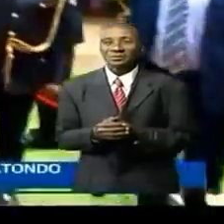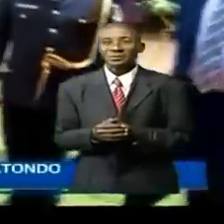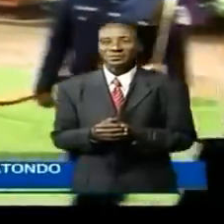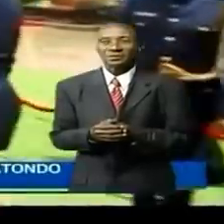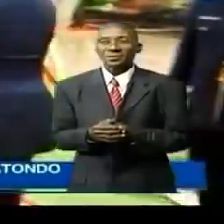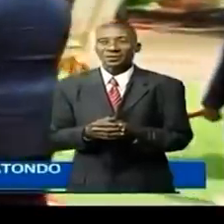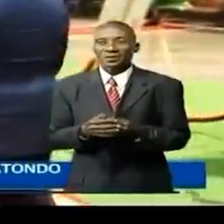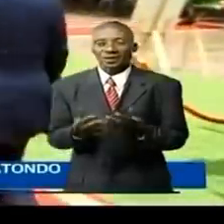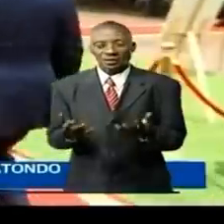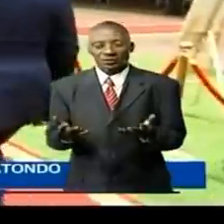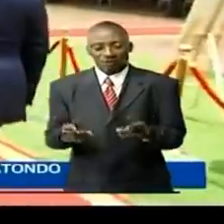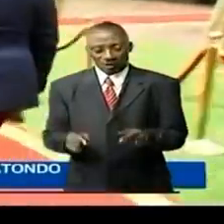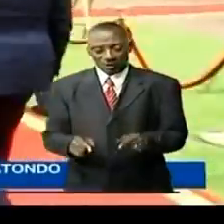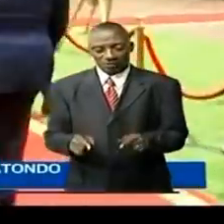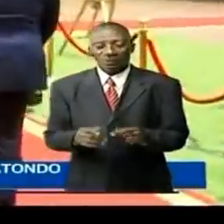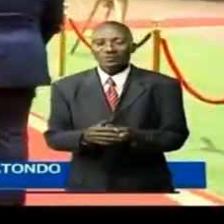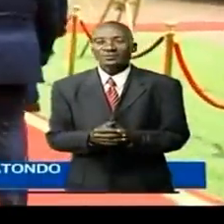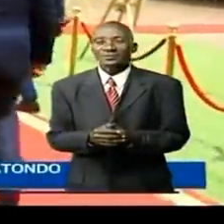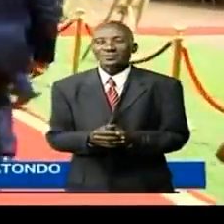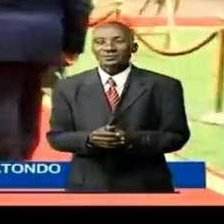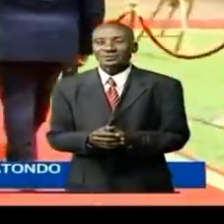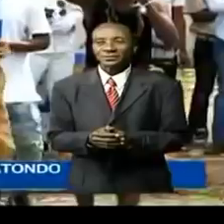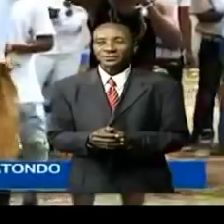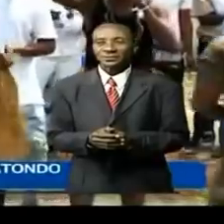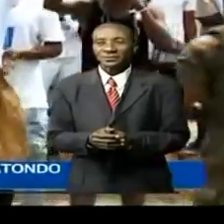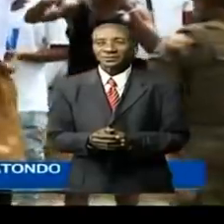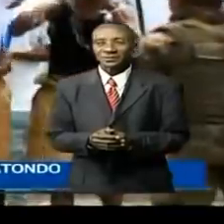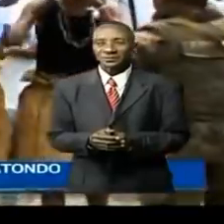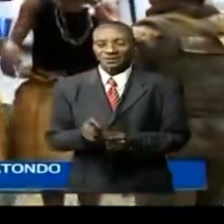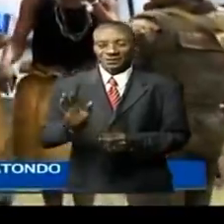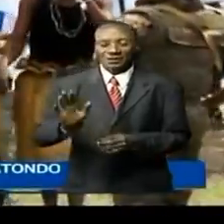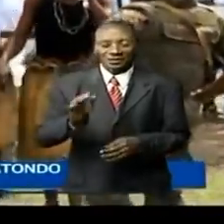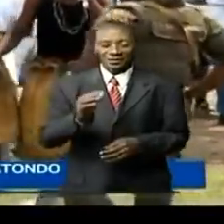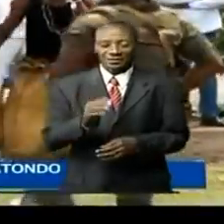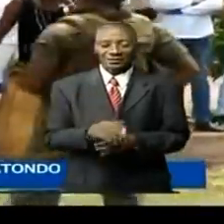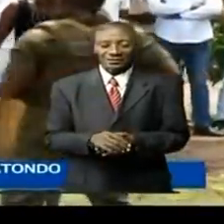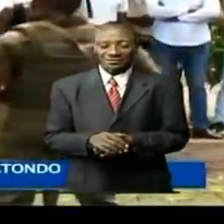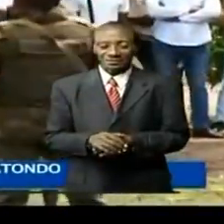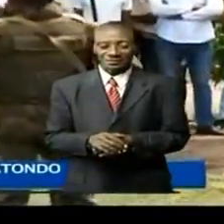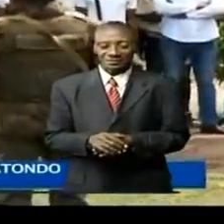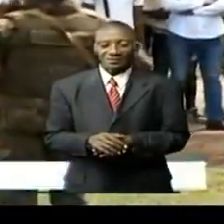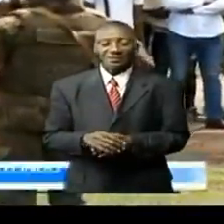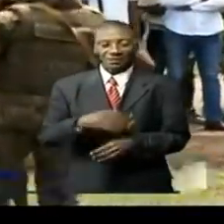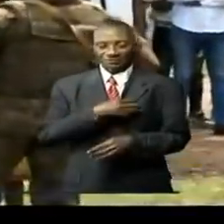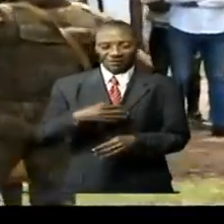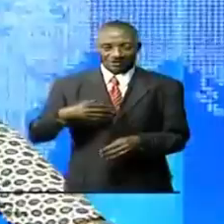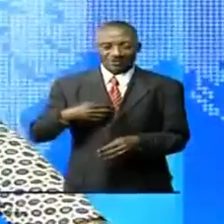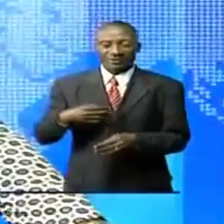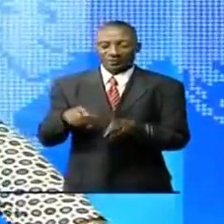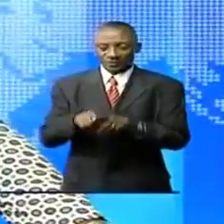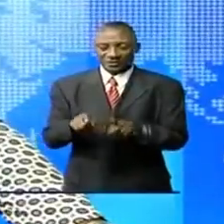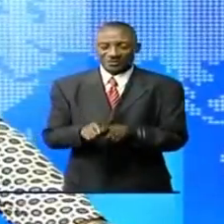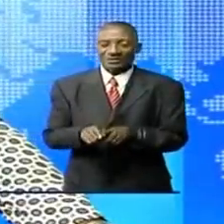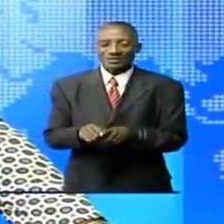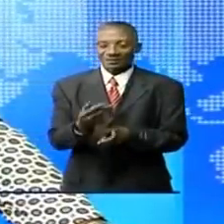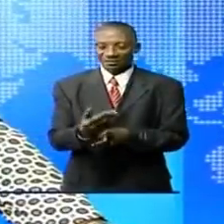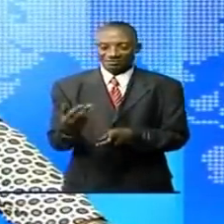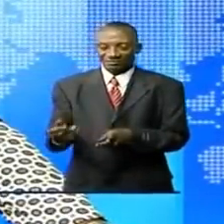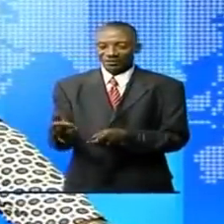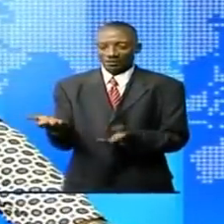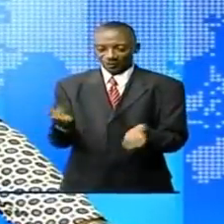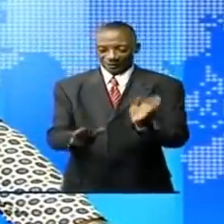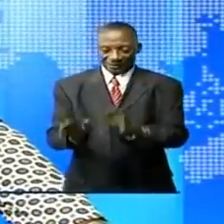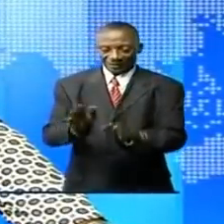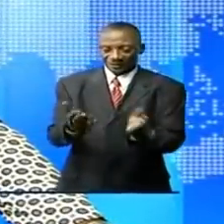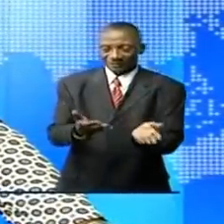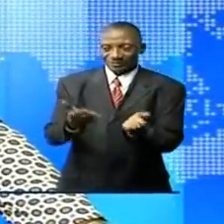capitale où Alpha, son épouse et leurs 6 enfants ont été inhumés. Et le président de